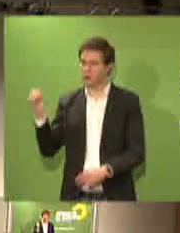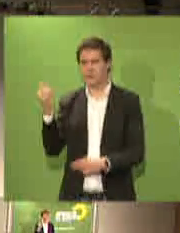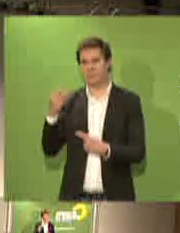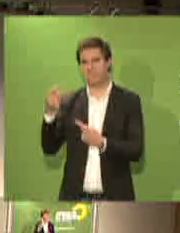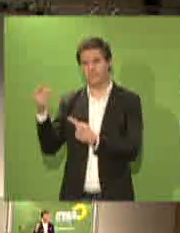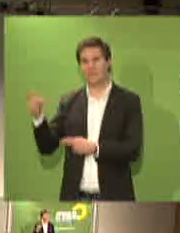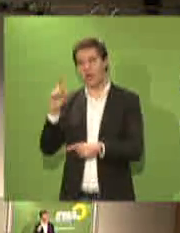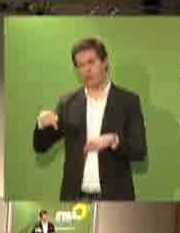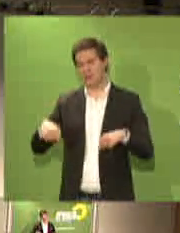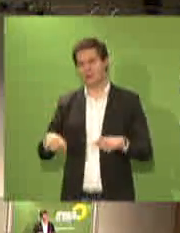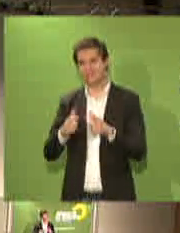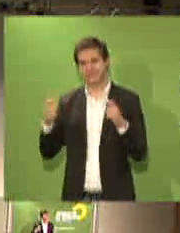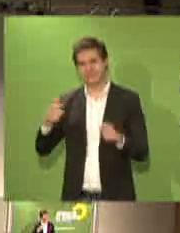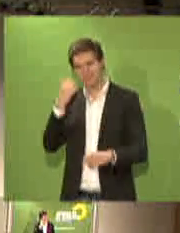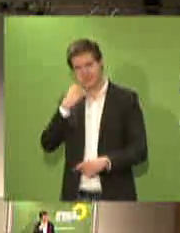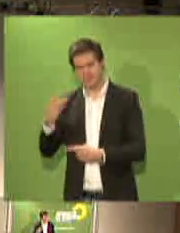hier hochzukommen.